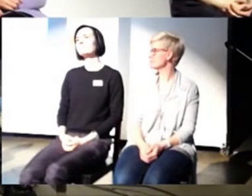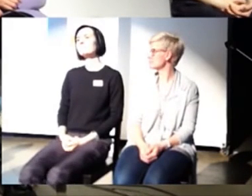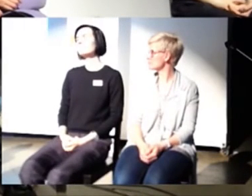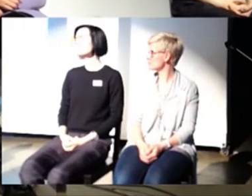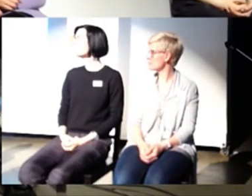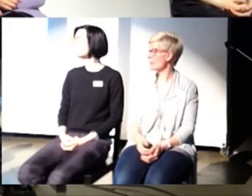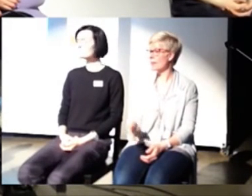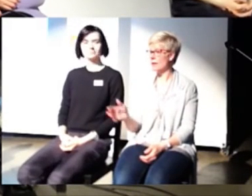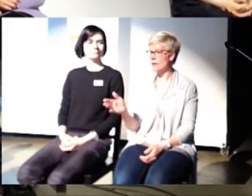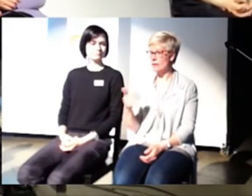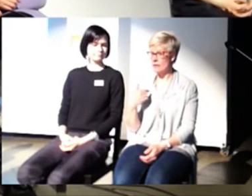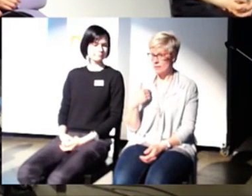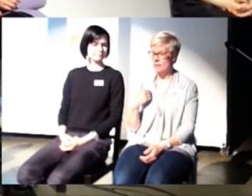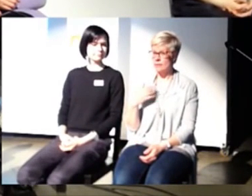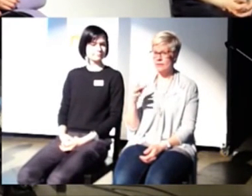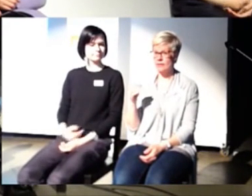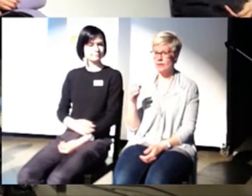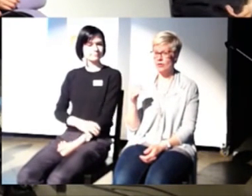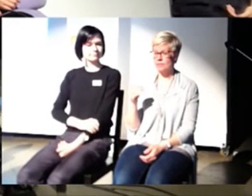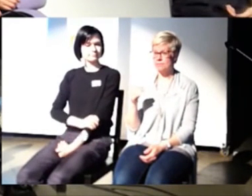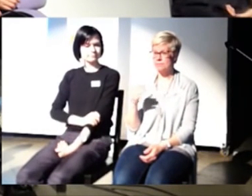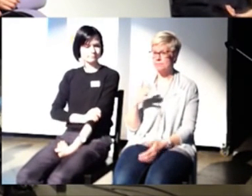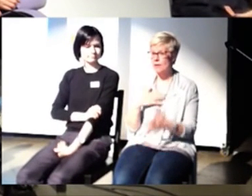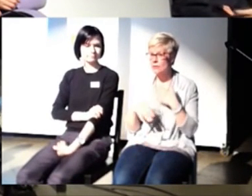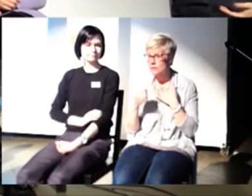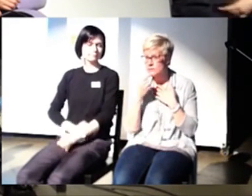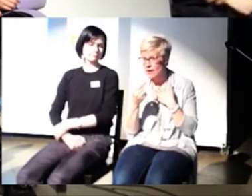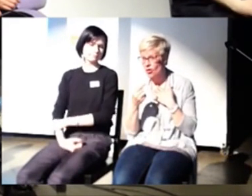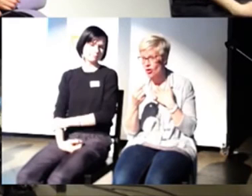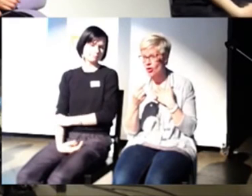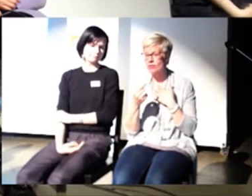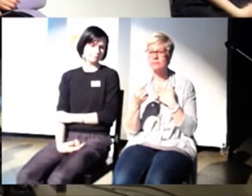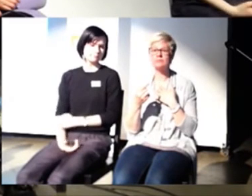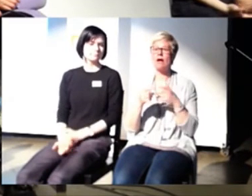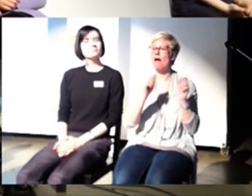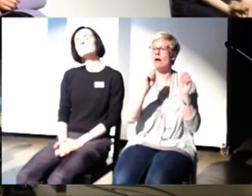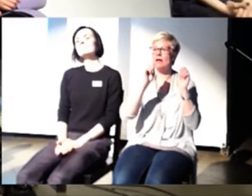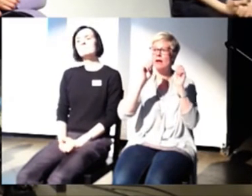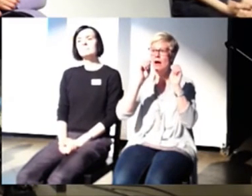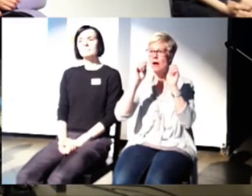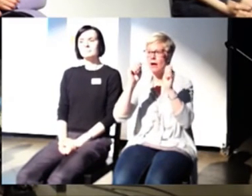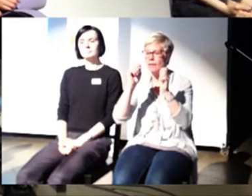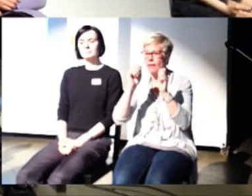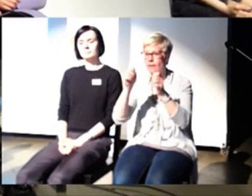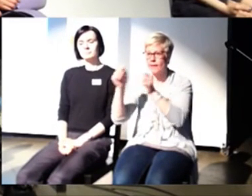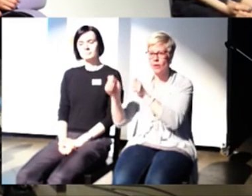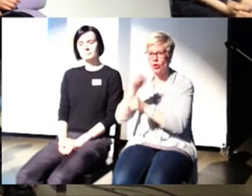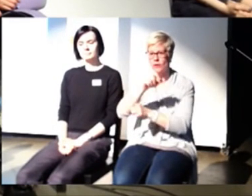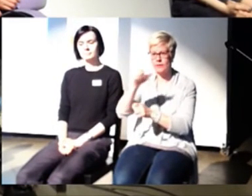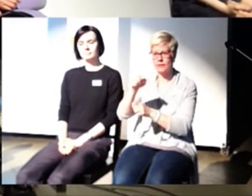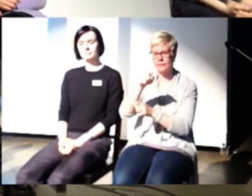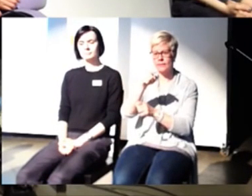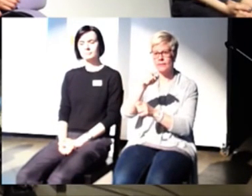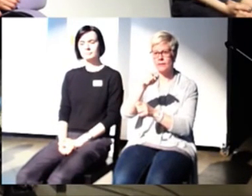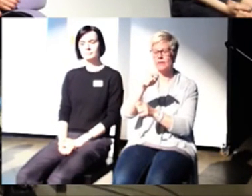Ja siinä mielessä sanoisin vaan, niin enemmän kun te olette hakijoita, niin enemmän minä saan